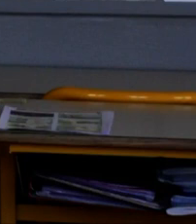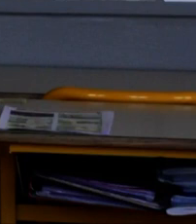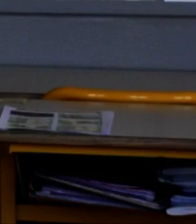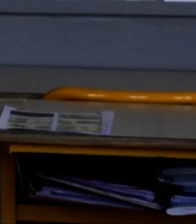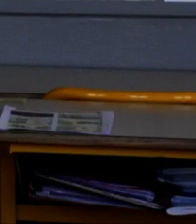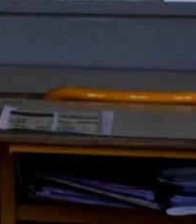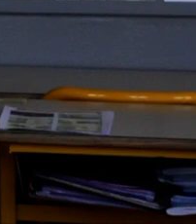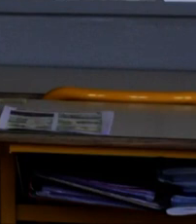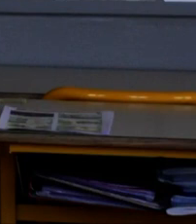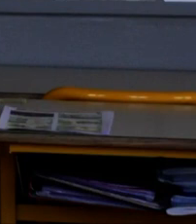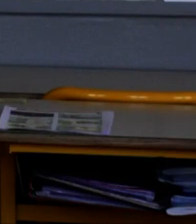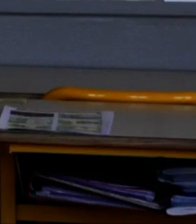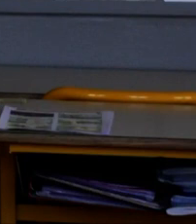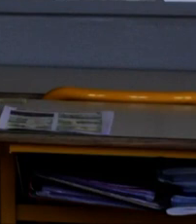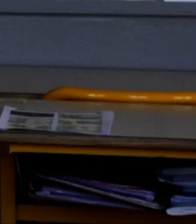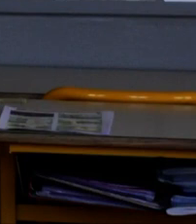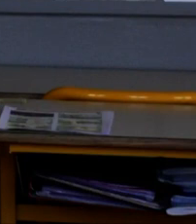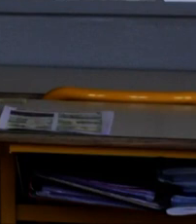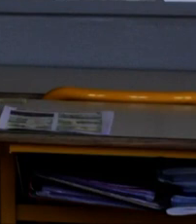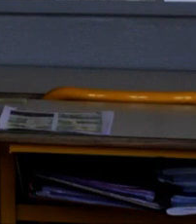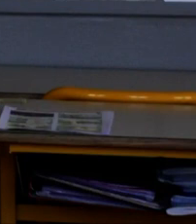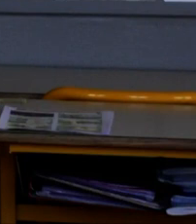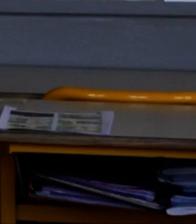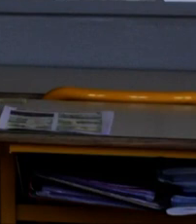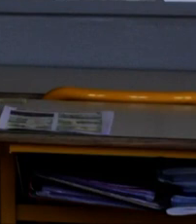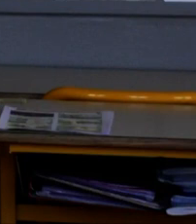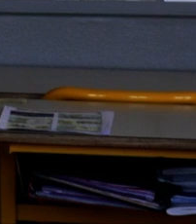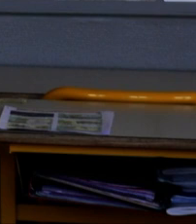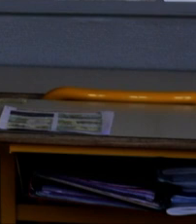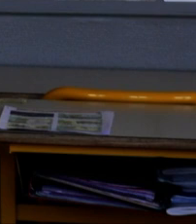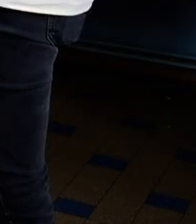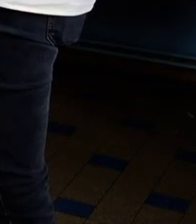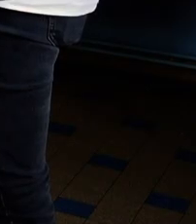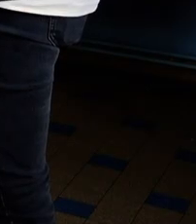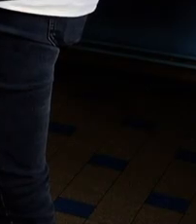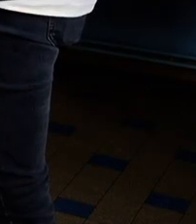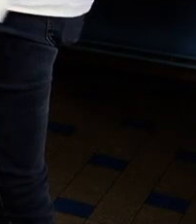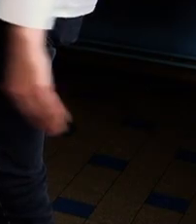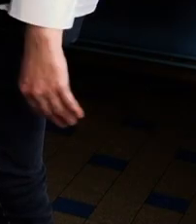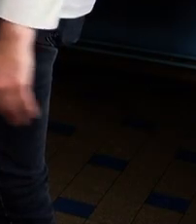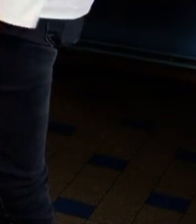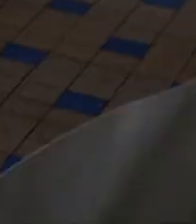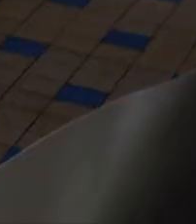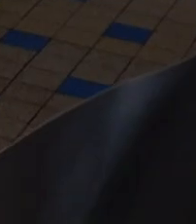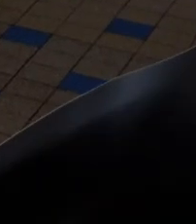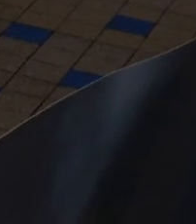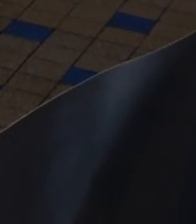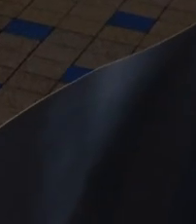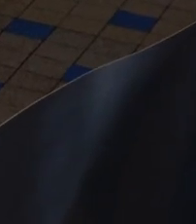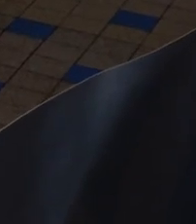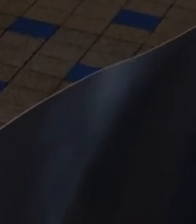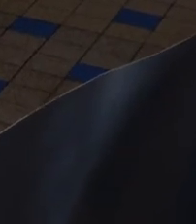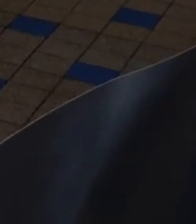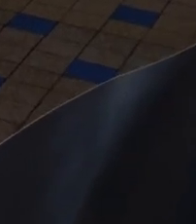lancer dans cette connaissance du sommeil et interpeller les enfants sur cette thématique. Parce que c'est souvent des éléments qui vont nous